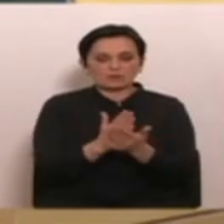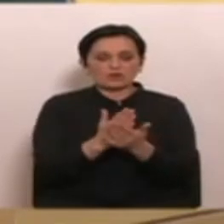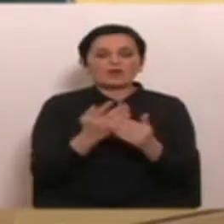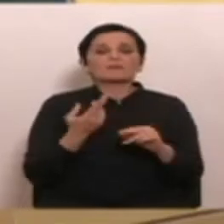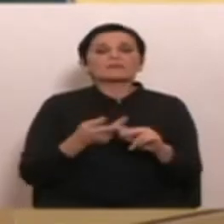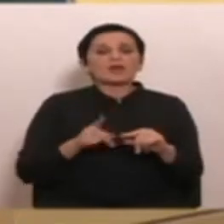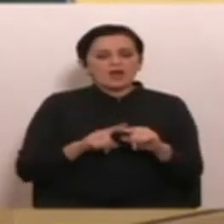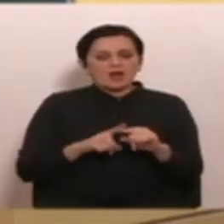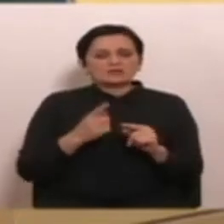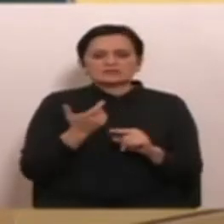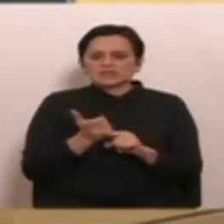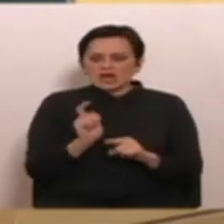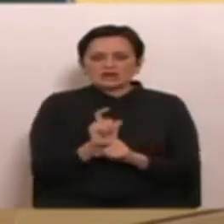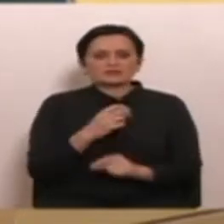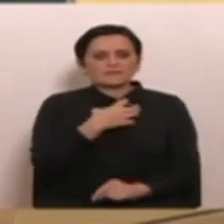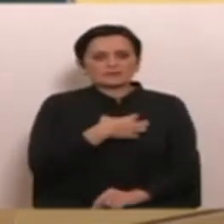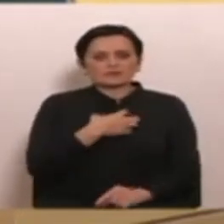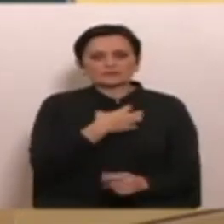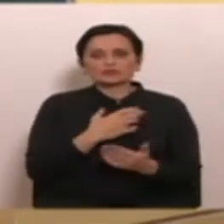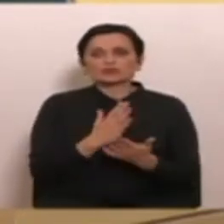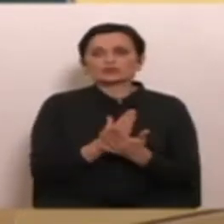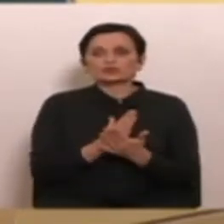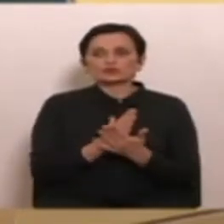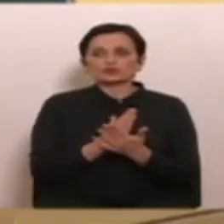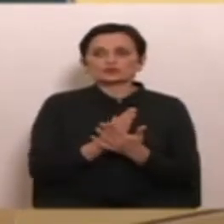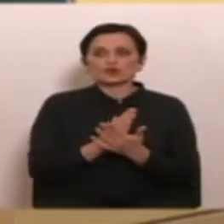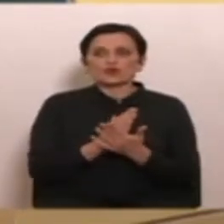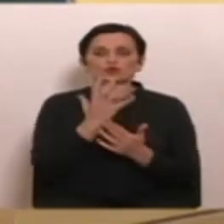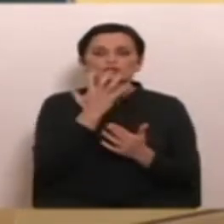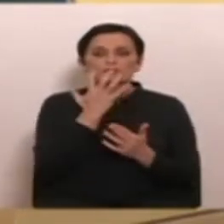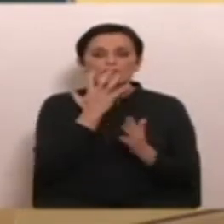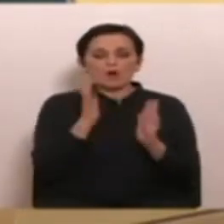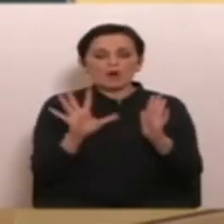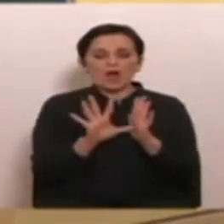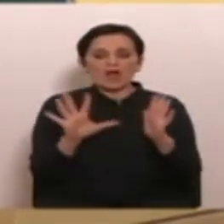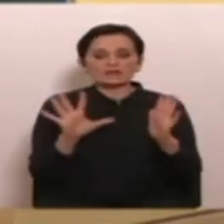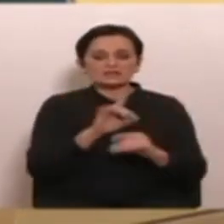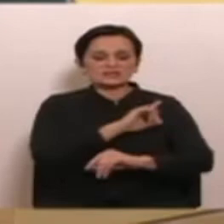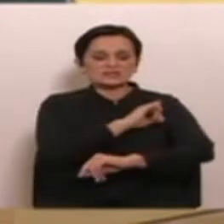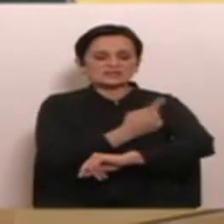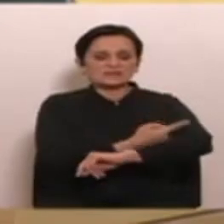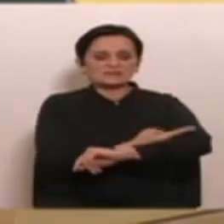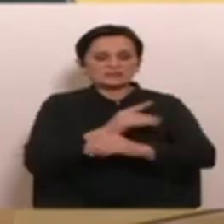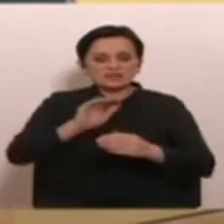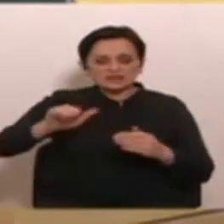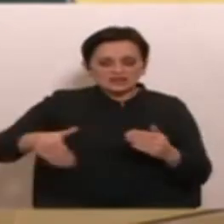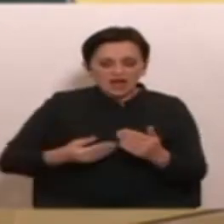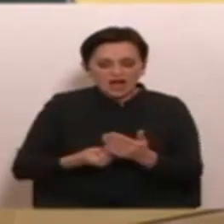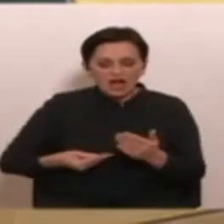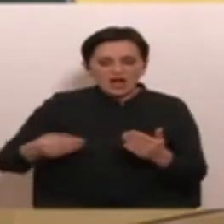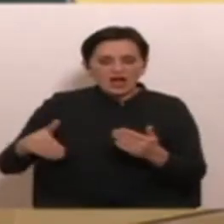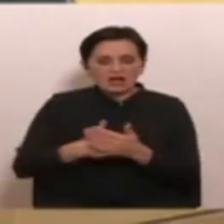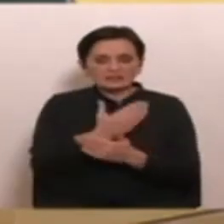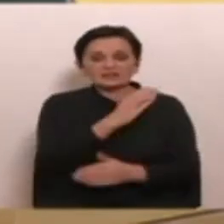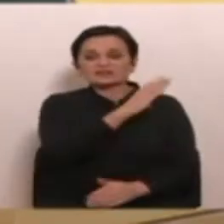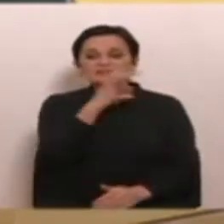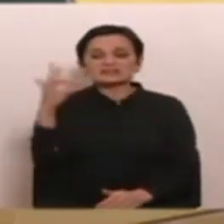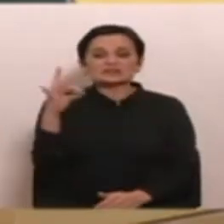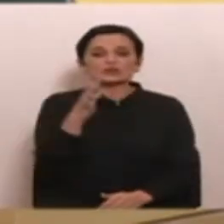ძალიან მნიშვნელოვანია თბო ენერგეტიკაში სიმძლავრეების განახლების მიმართულებით და საბჭოთა კავშირის